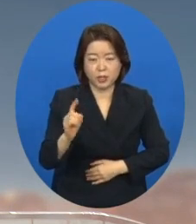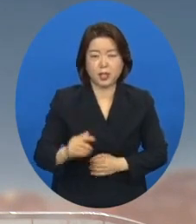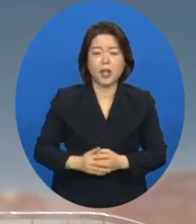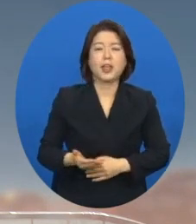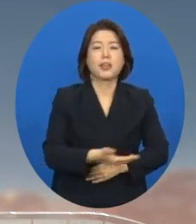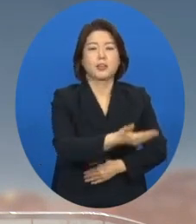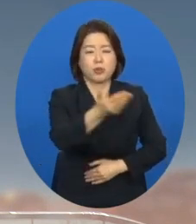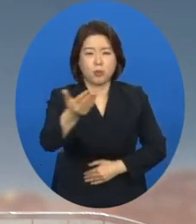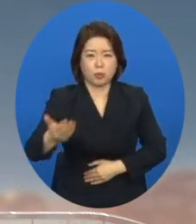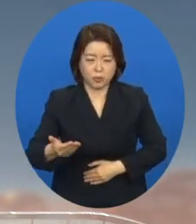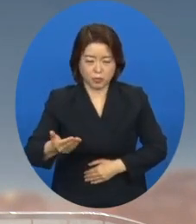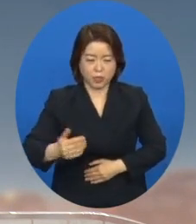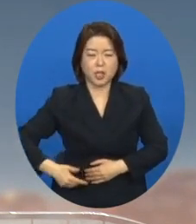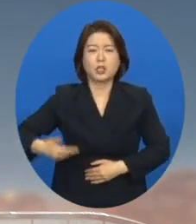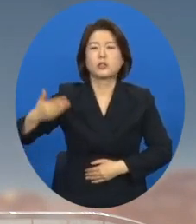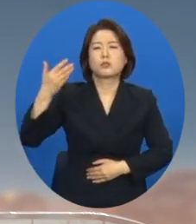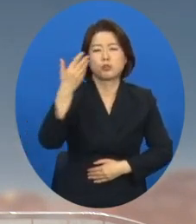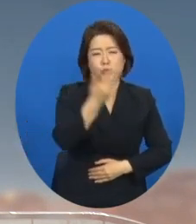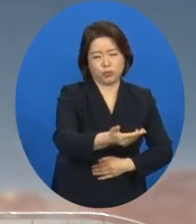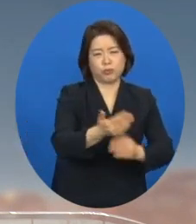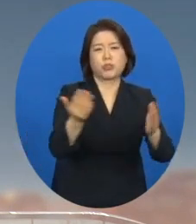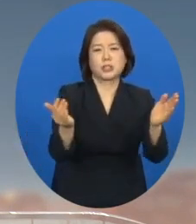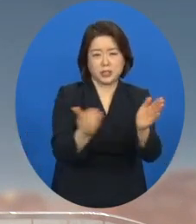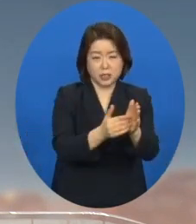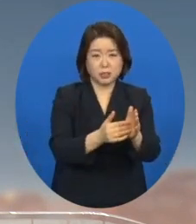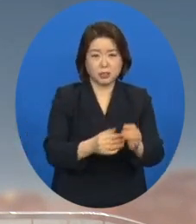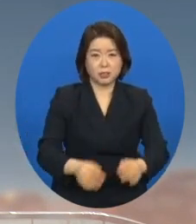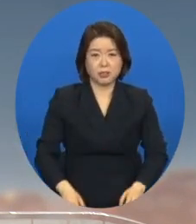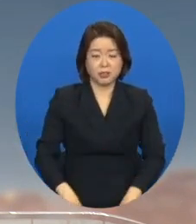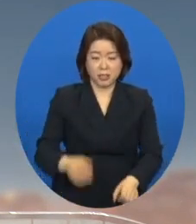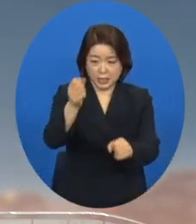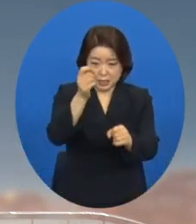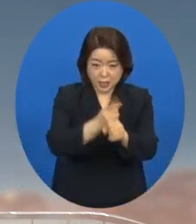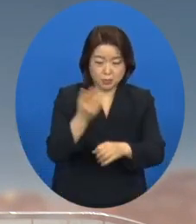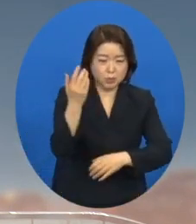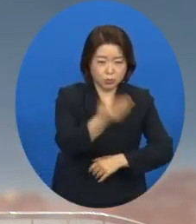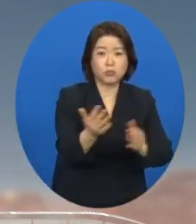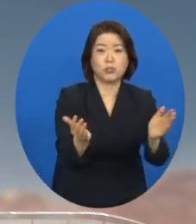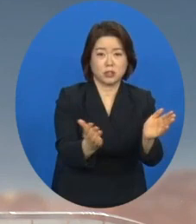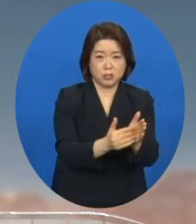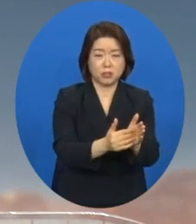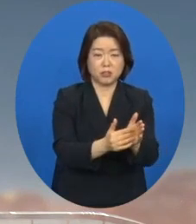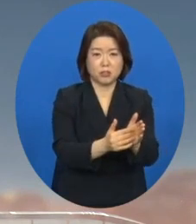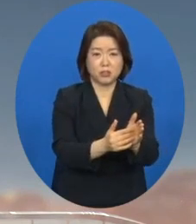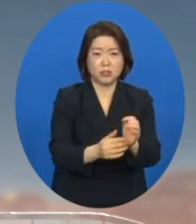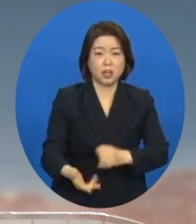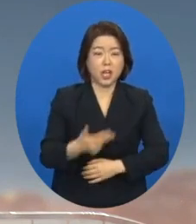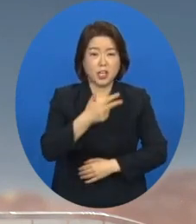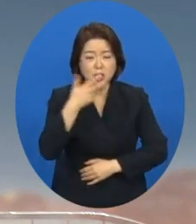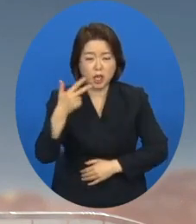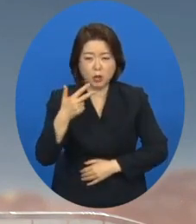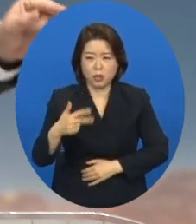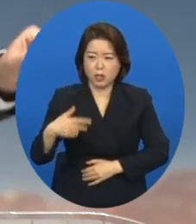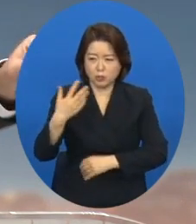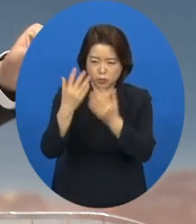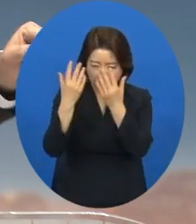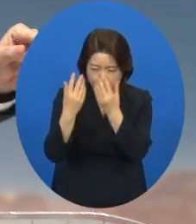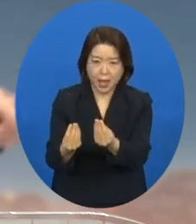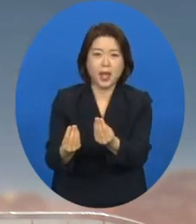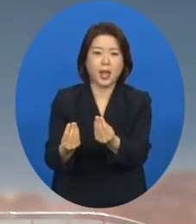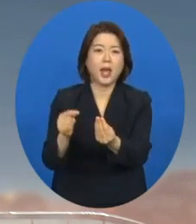너희에게 주었노니, 이미 주었다라고 표현해요. 그 영어로는 I have given to